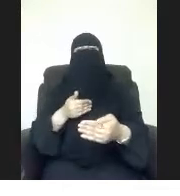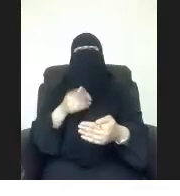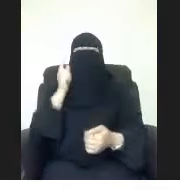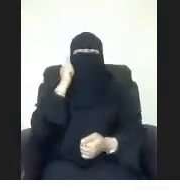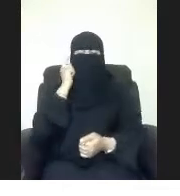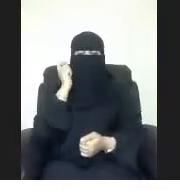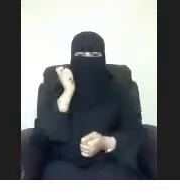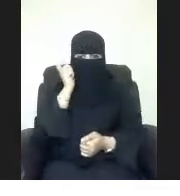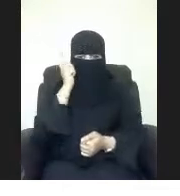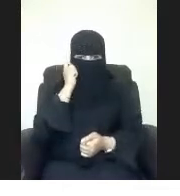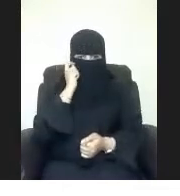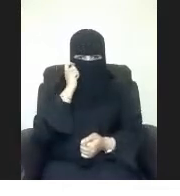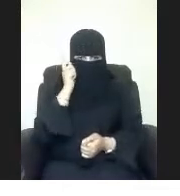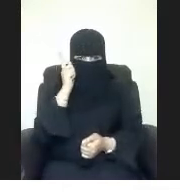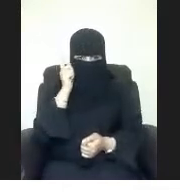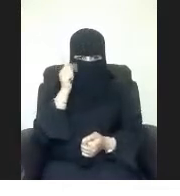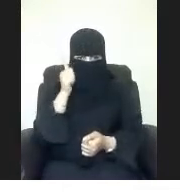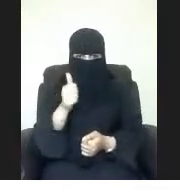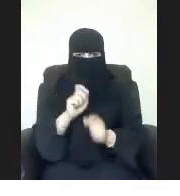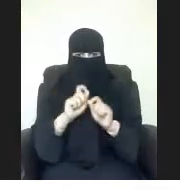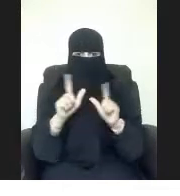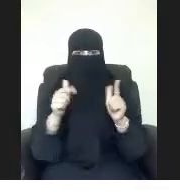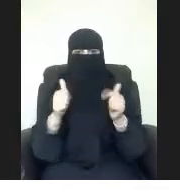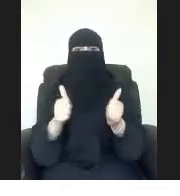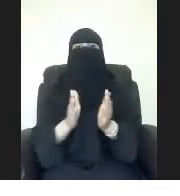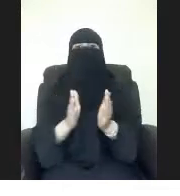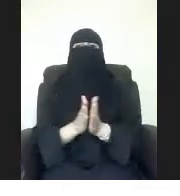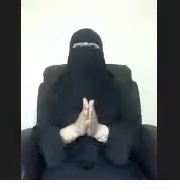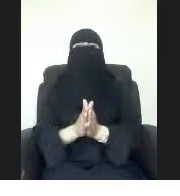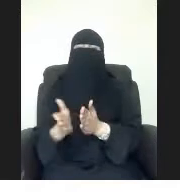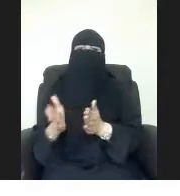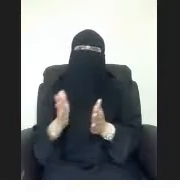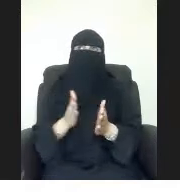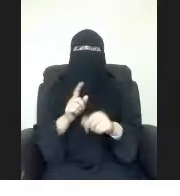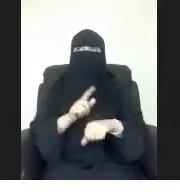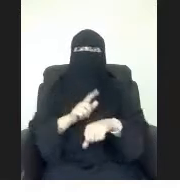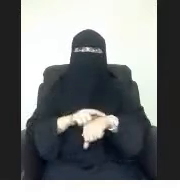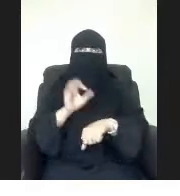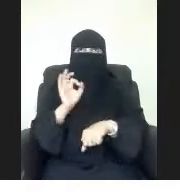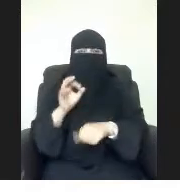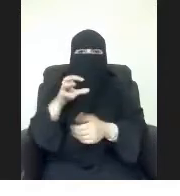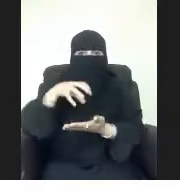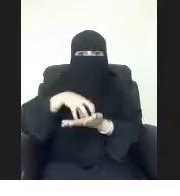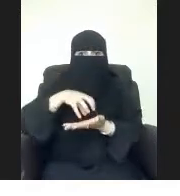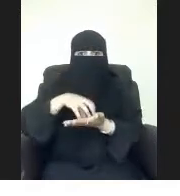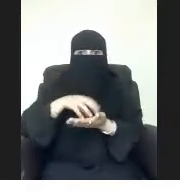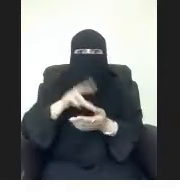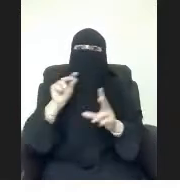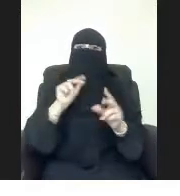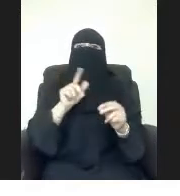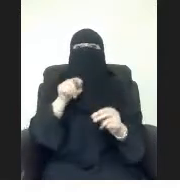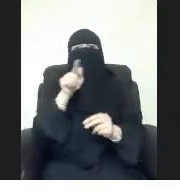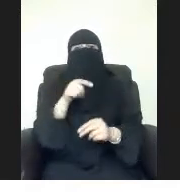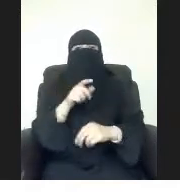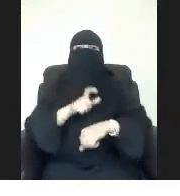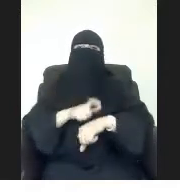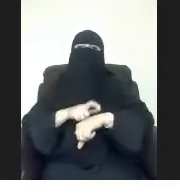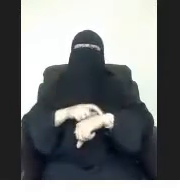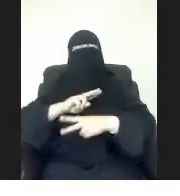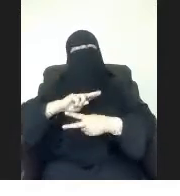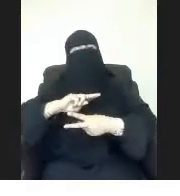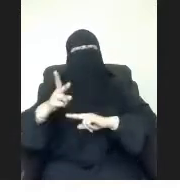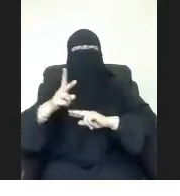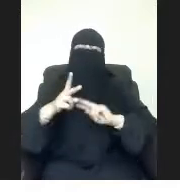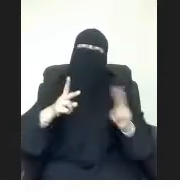في هذه الحالة طبعا الانفصال مكانا وزمانا، لكن إذا كانوا يتواصلون من خلال التعلم التزامني